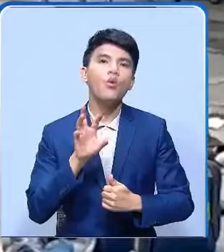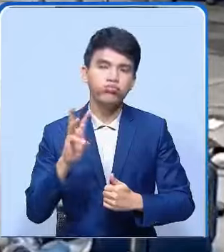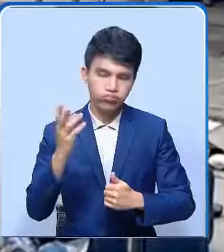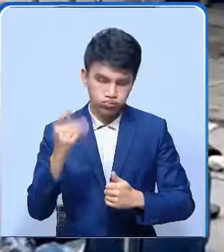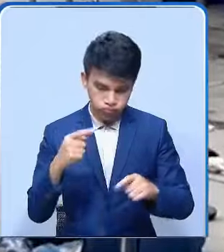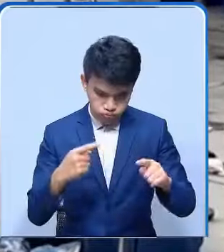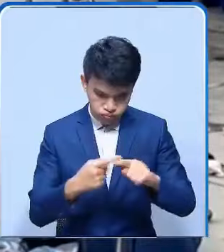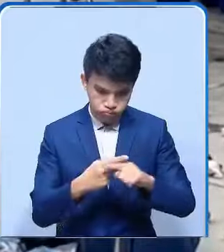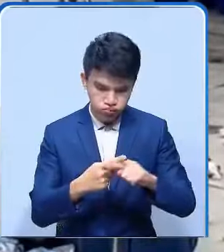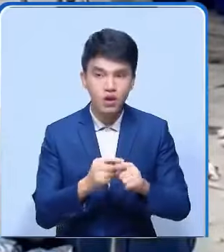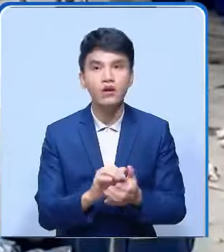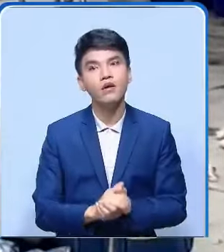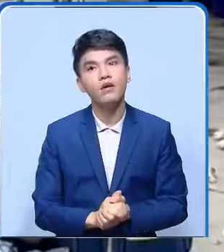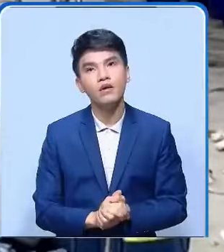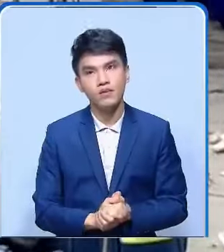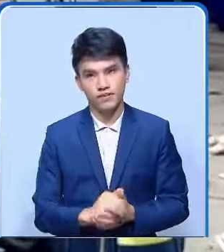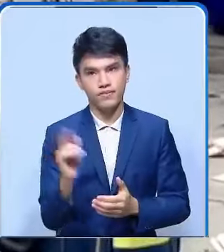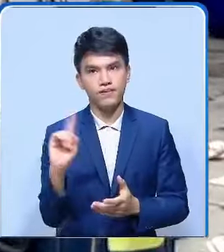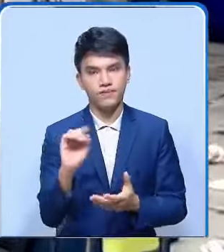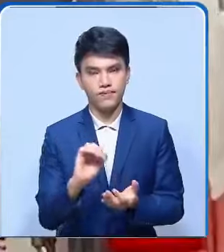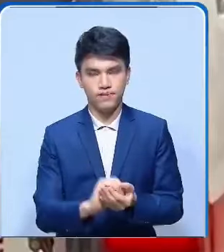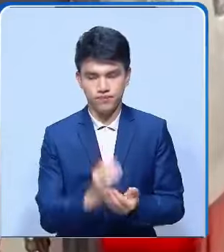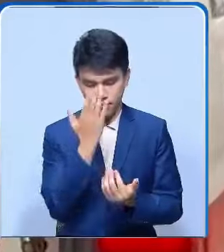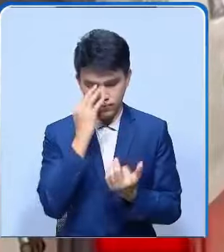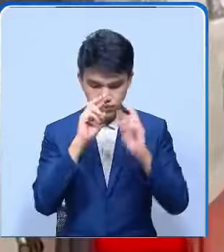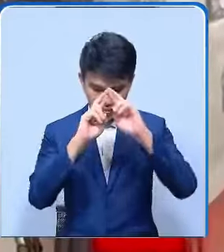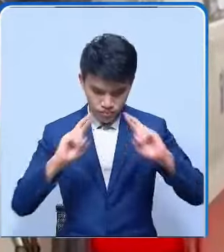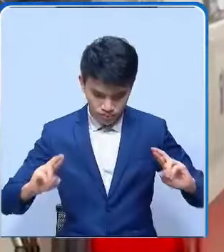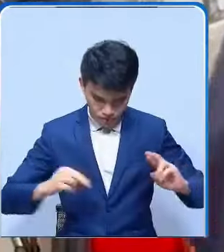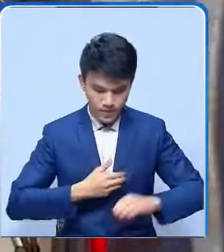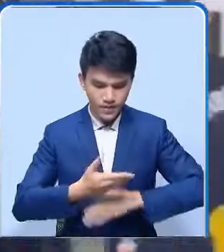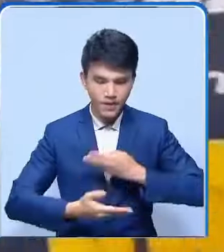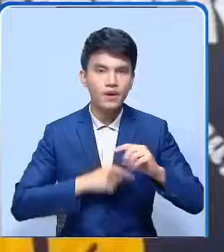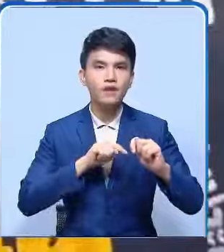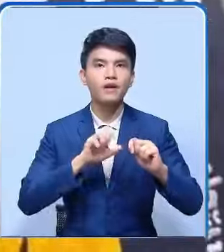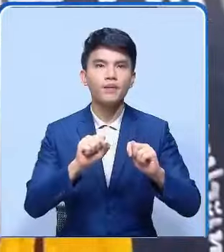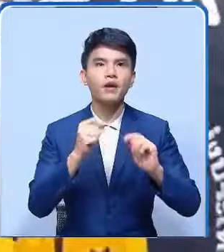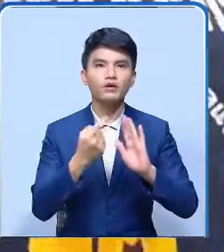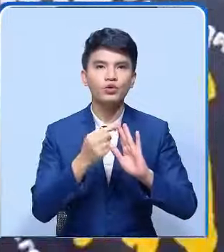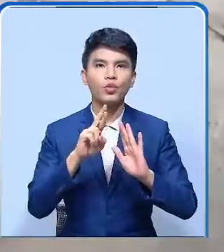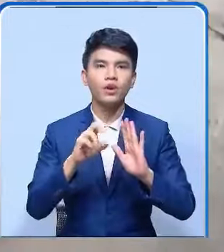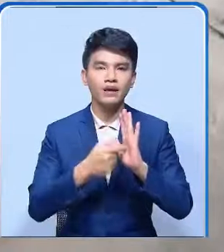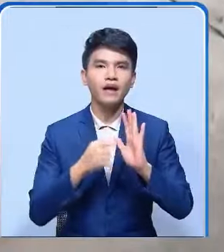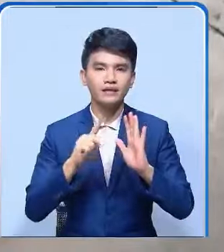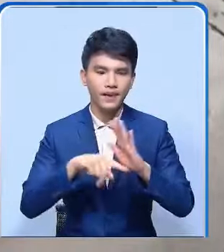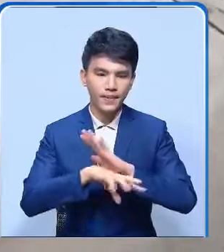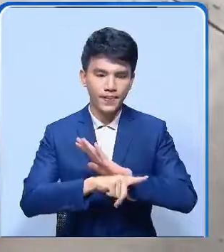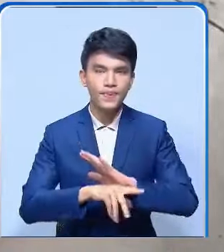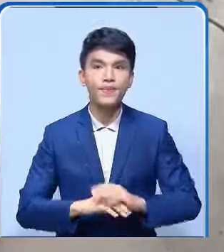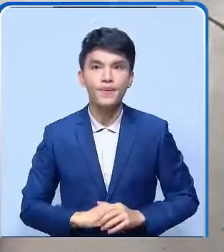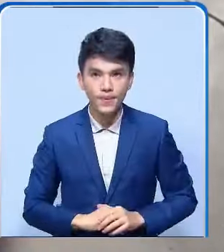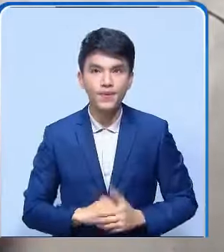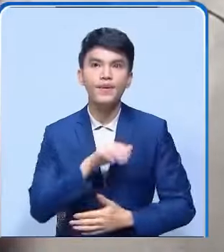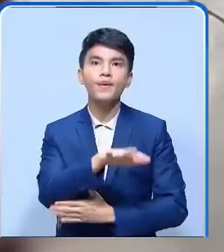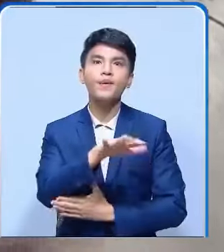าหัสเลยนะคะเหตุการณ์เกิดขึ้นบริเวณหน้าร้านสะดวกซื้อในพื้นที่ตำบลสุรศักดิ์อำเภอศรีราชาจังหวัดชลบุรีช่วงเย็นว